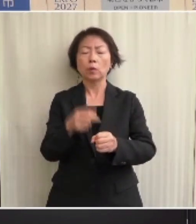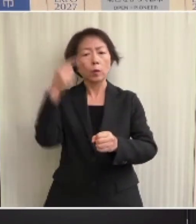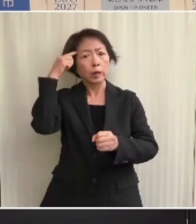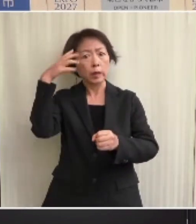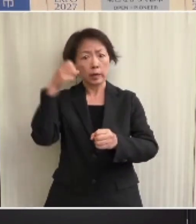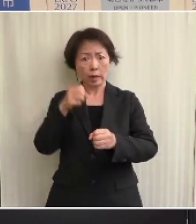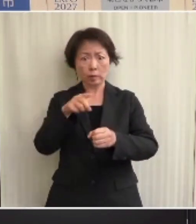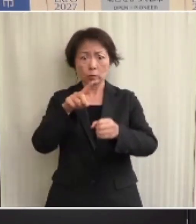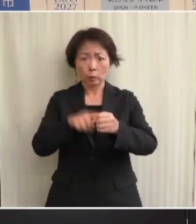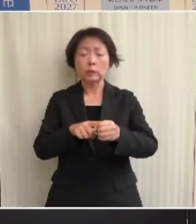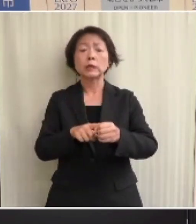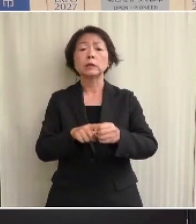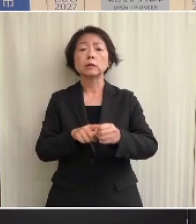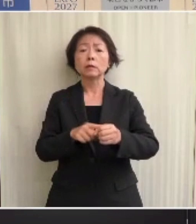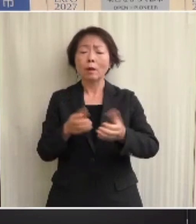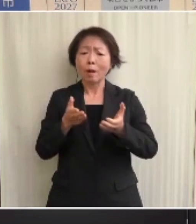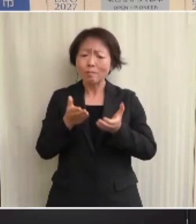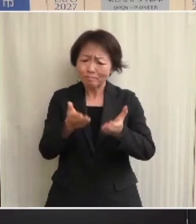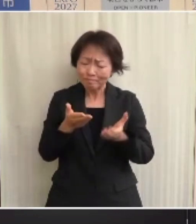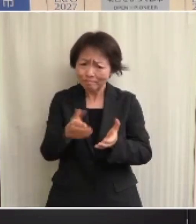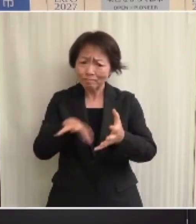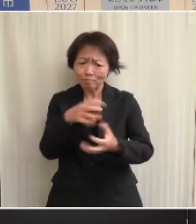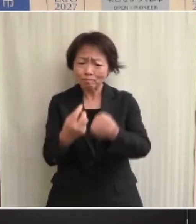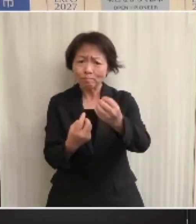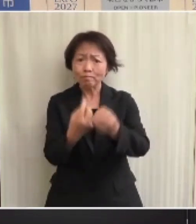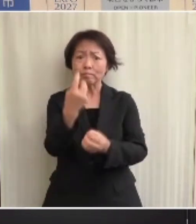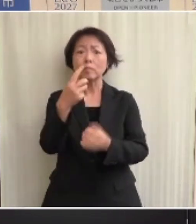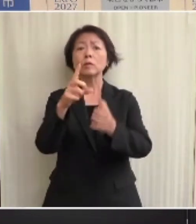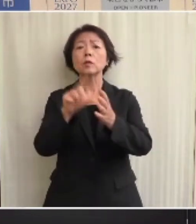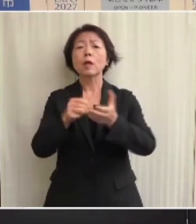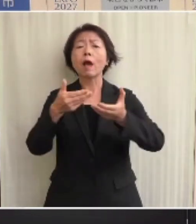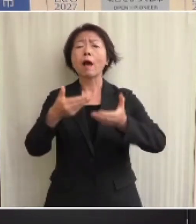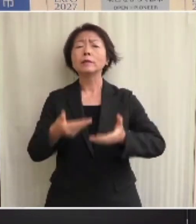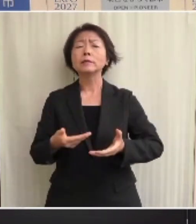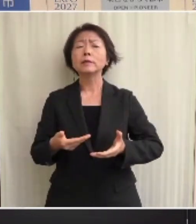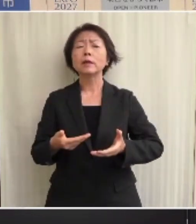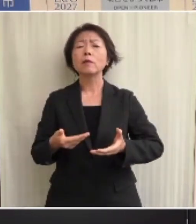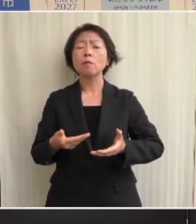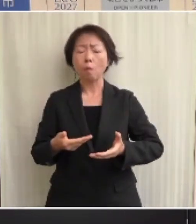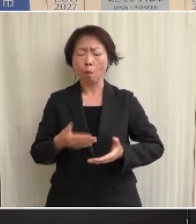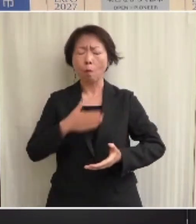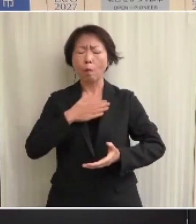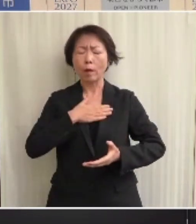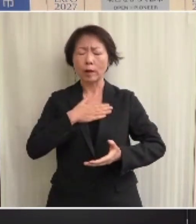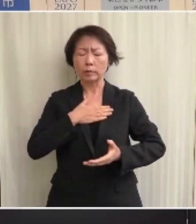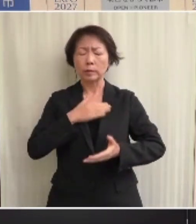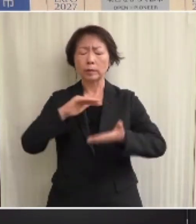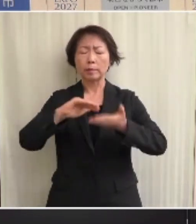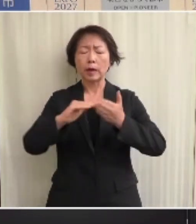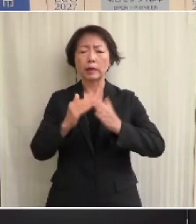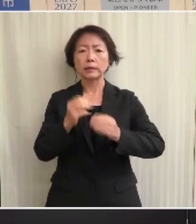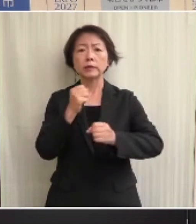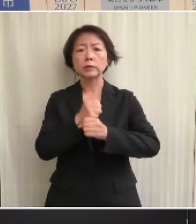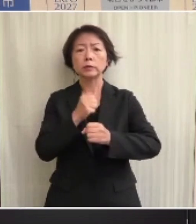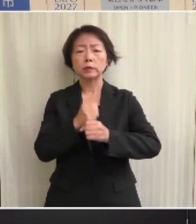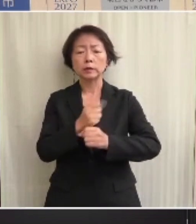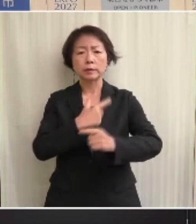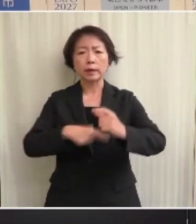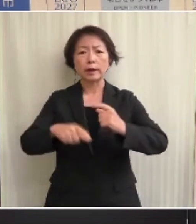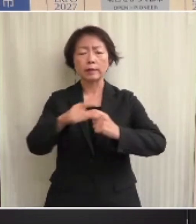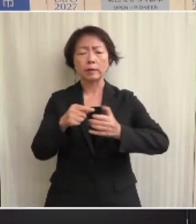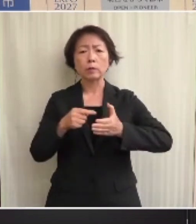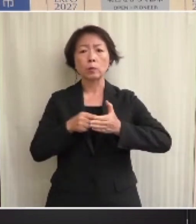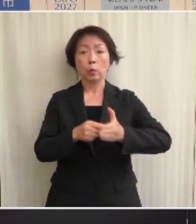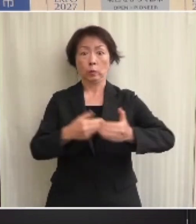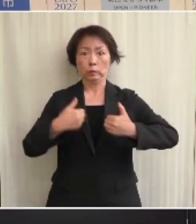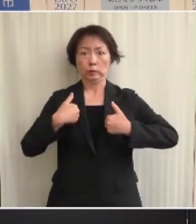。大規模な地震に対して安全安心を実感できる街づくりが一層求められる